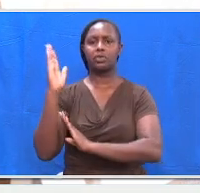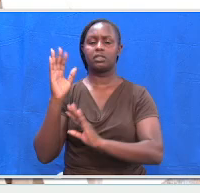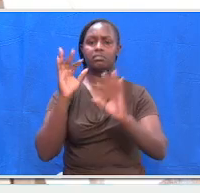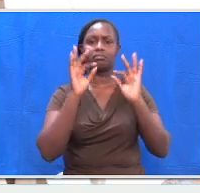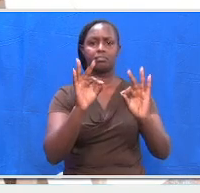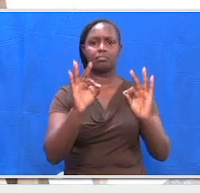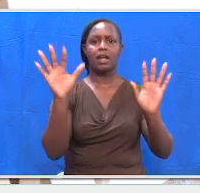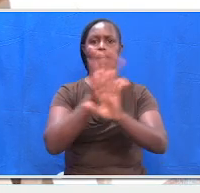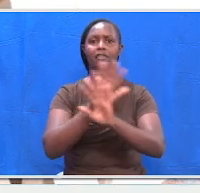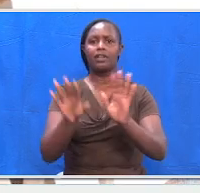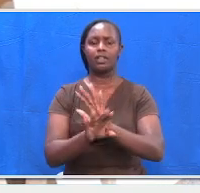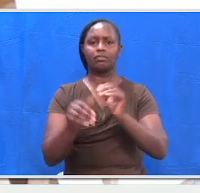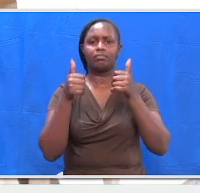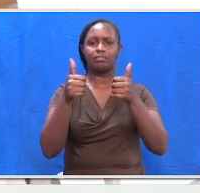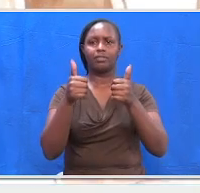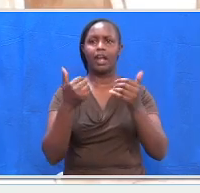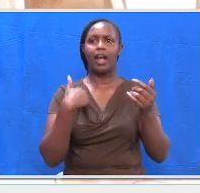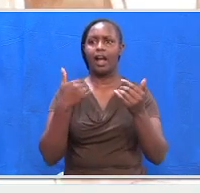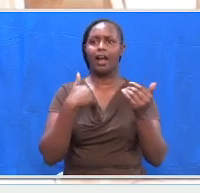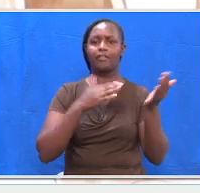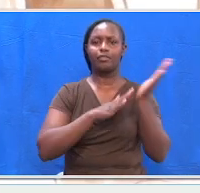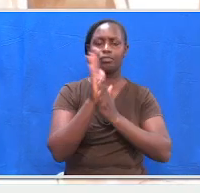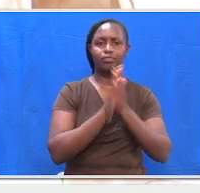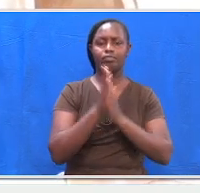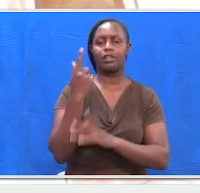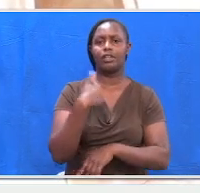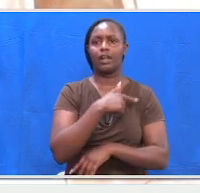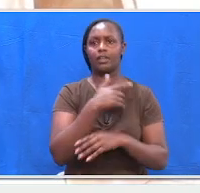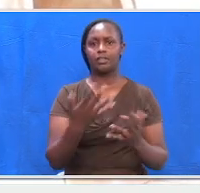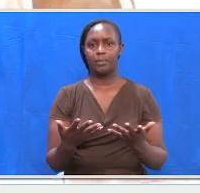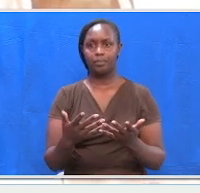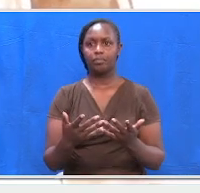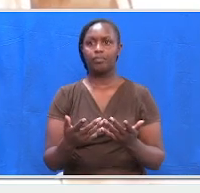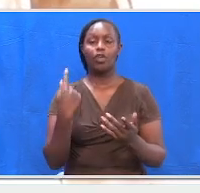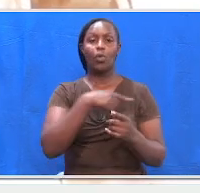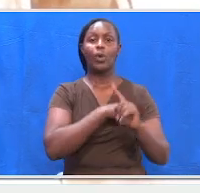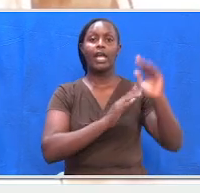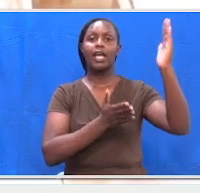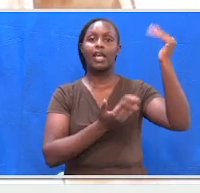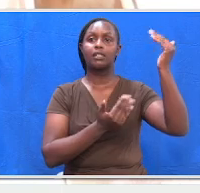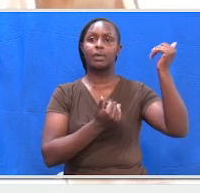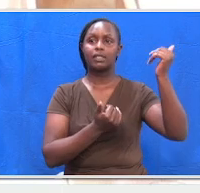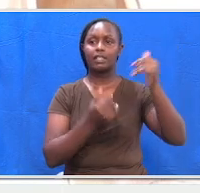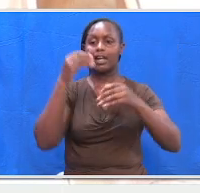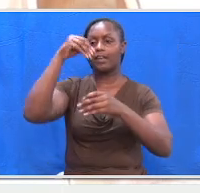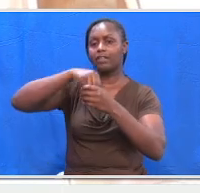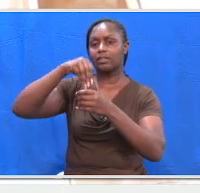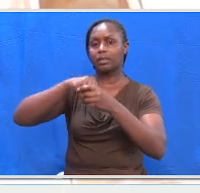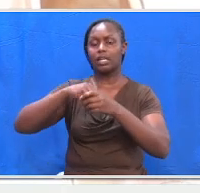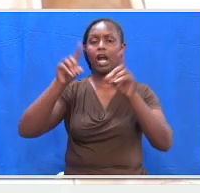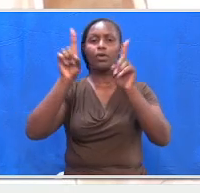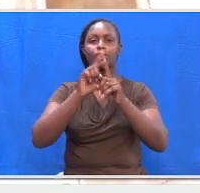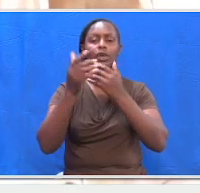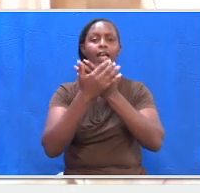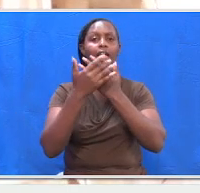yake imemotivate as Gen Z's. Yale ambayo tulikuwa tumetengemea kama zile investment na vile ya mambo yote yajiongelelewa hapa.